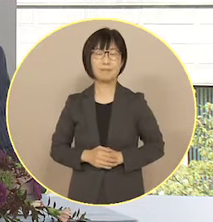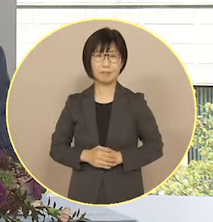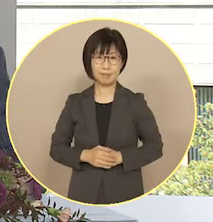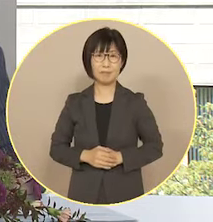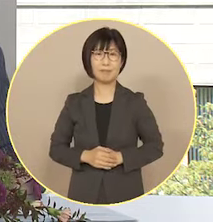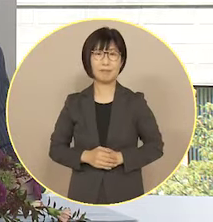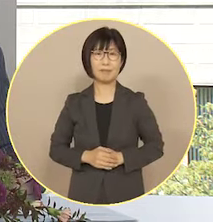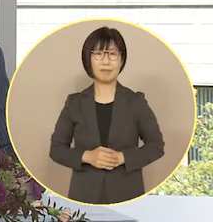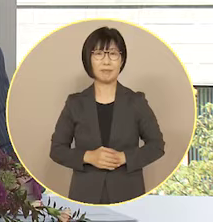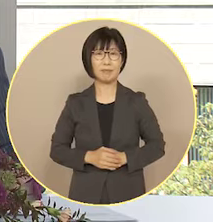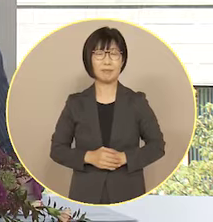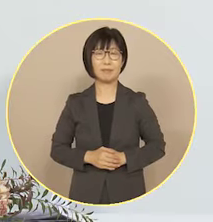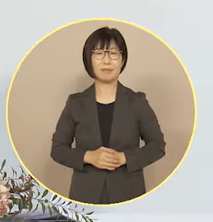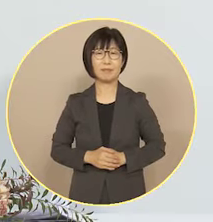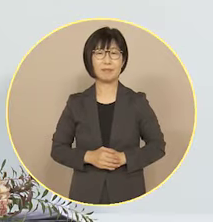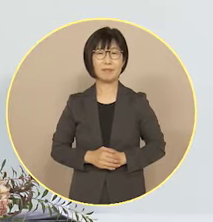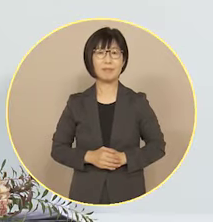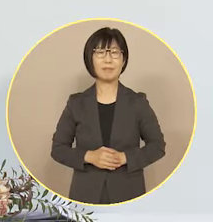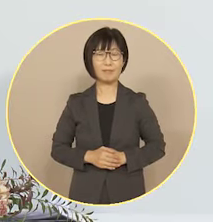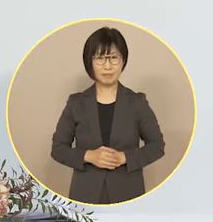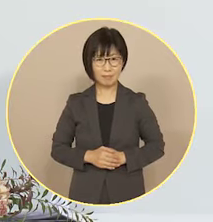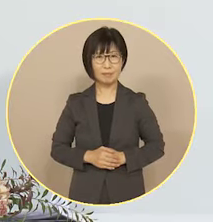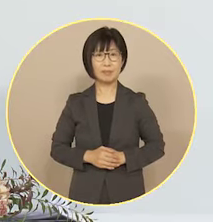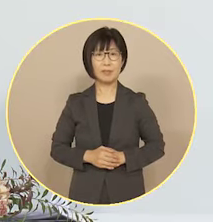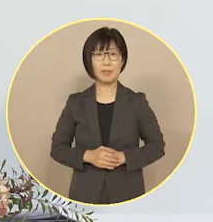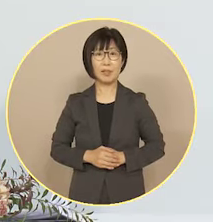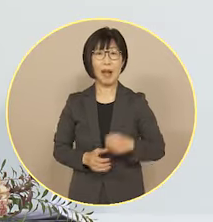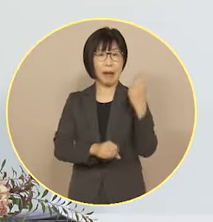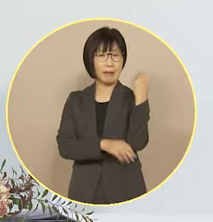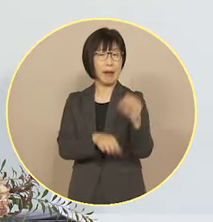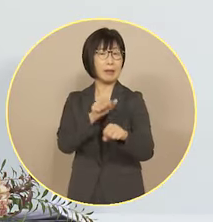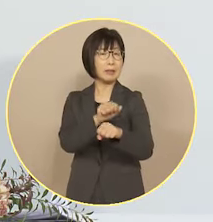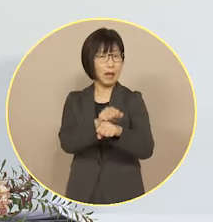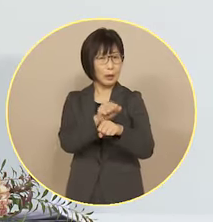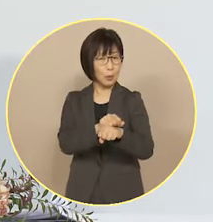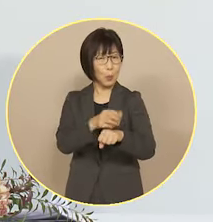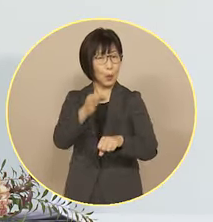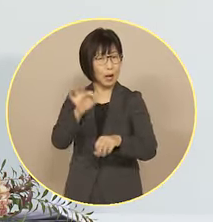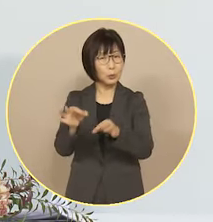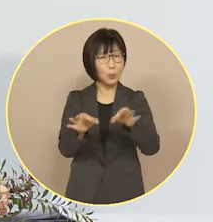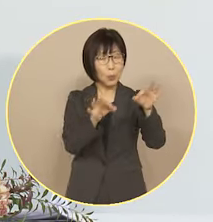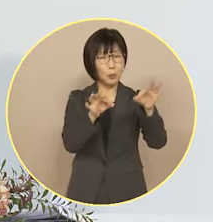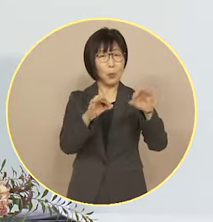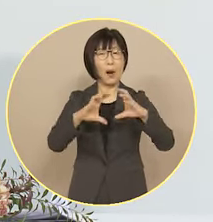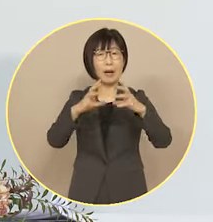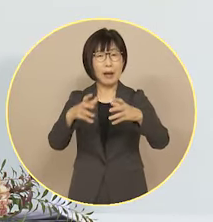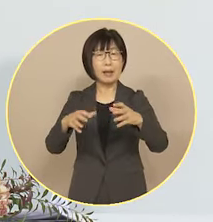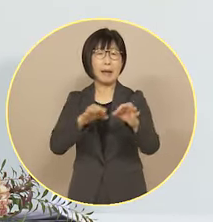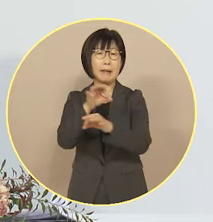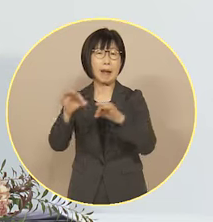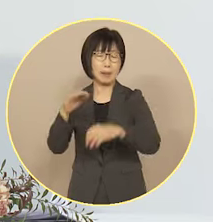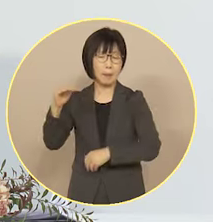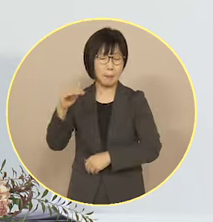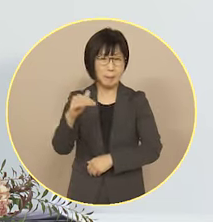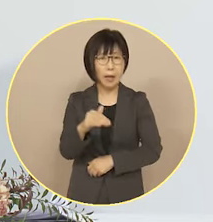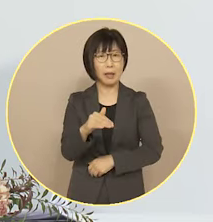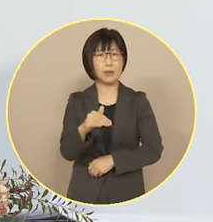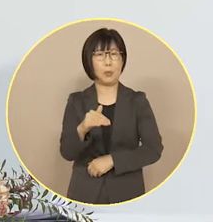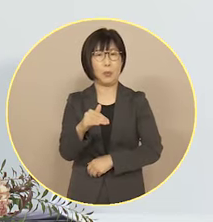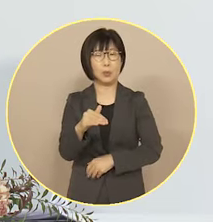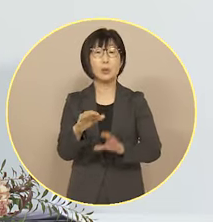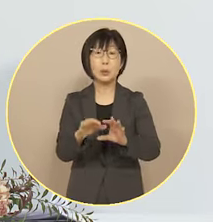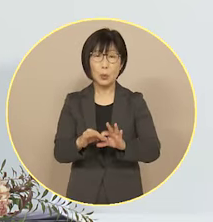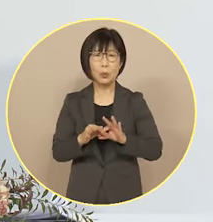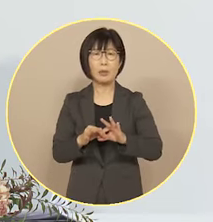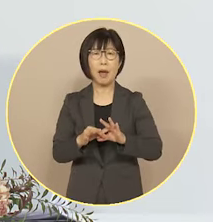ますはいえそして現材料価格の高等や海外経済の原則の影響に